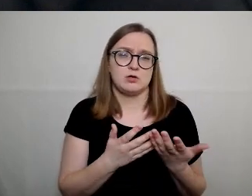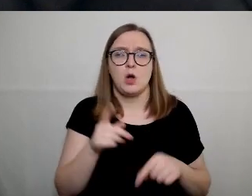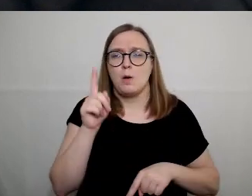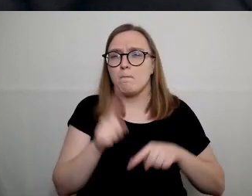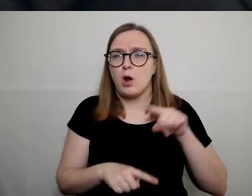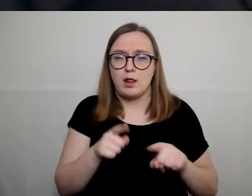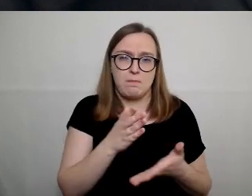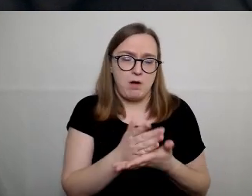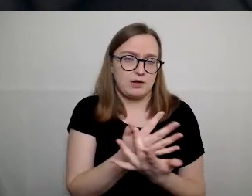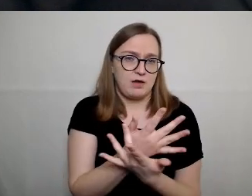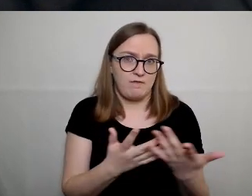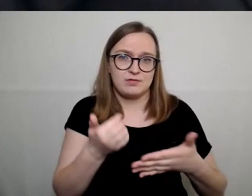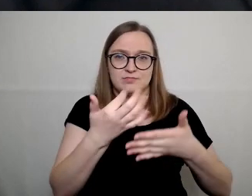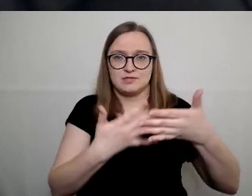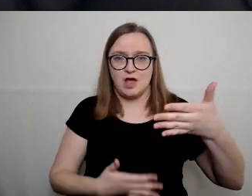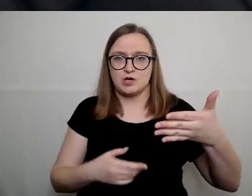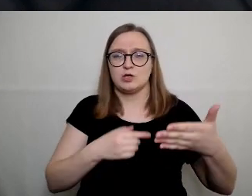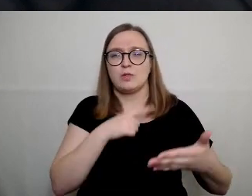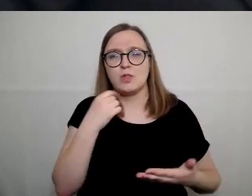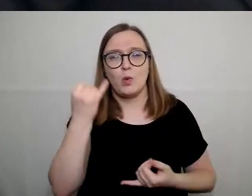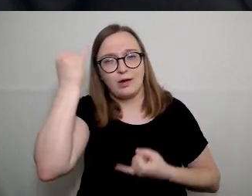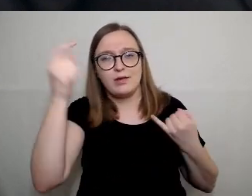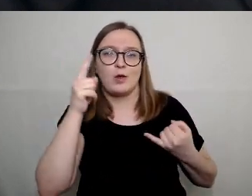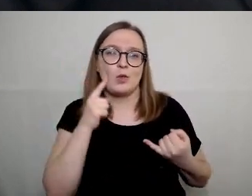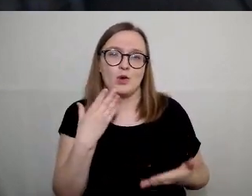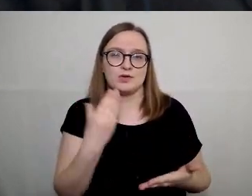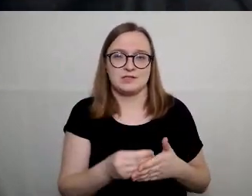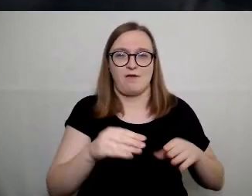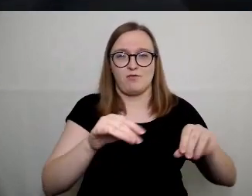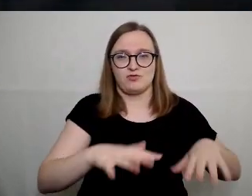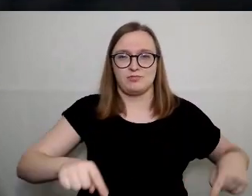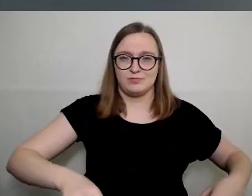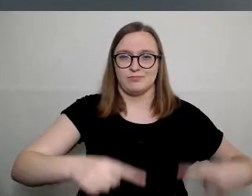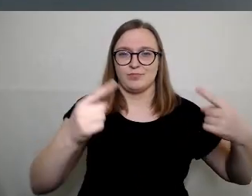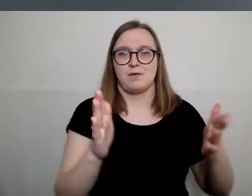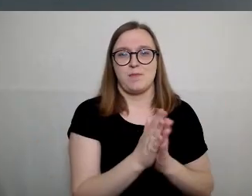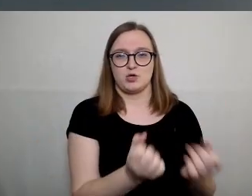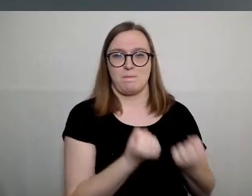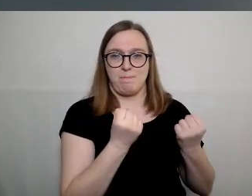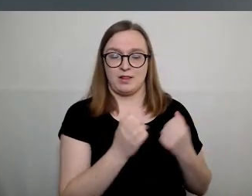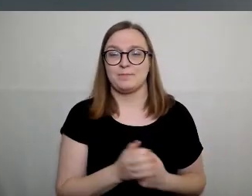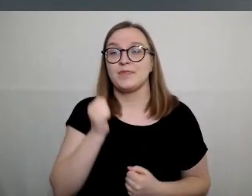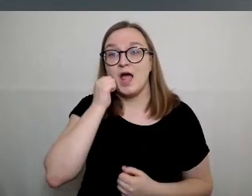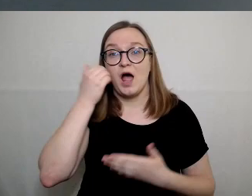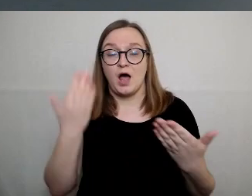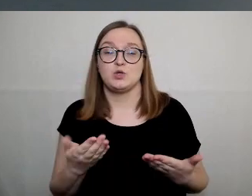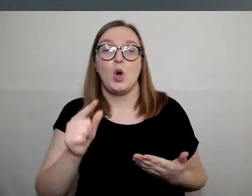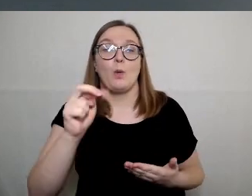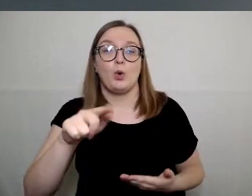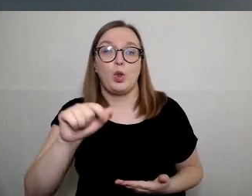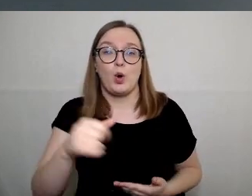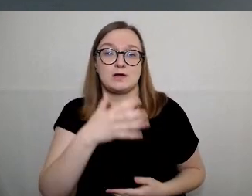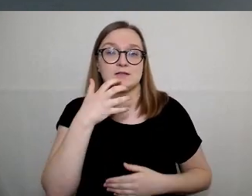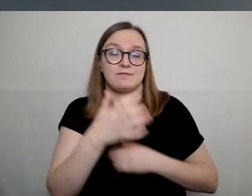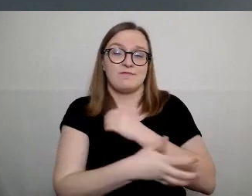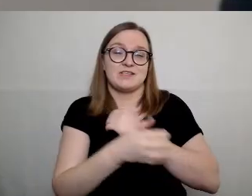sąrašą idėjų norų kurti savo kraštą. Palaikykite. Ačiū. Ačiū Jums, Giedrius Pulokas, Valstiečių žaliųjų sąjunga. Iš eilės.